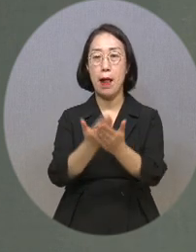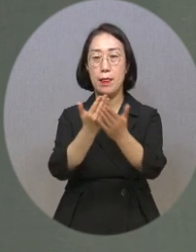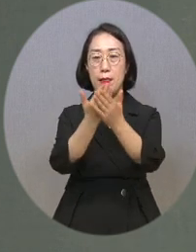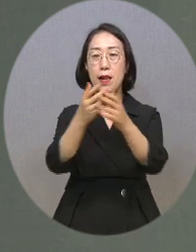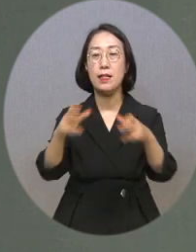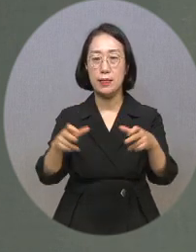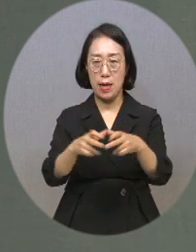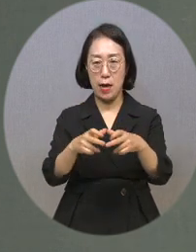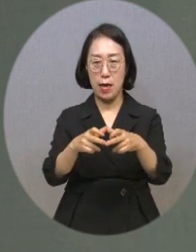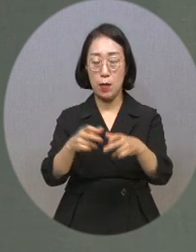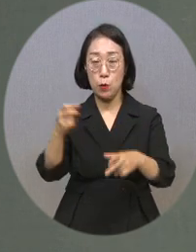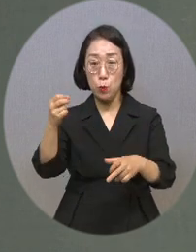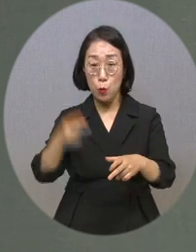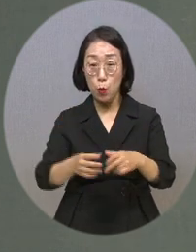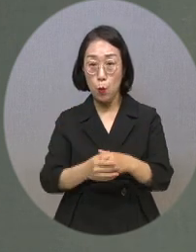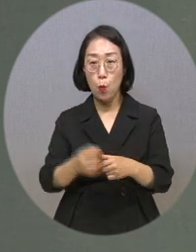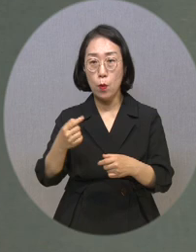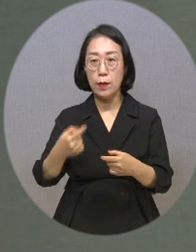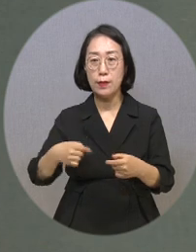발달장애인이라고도 하고